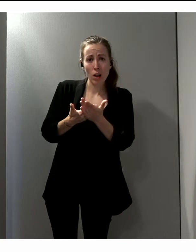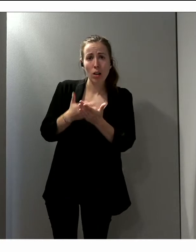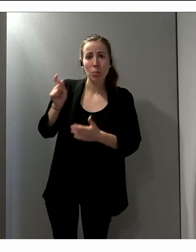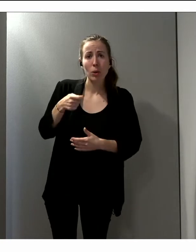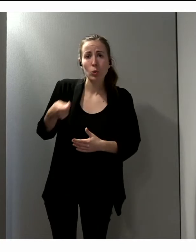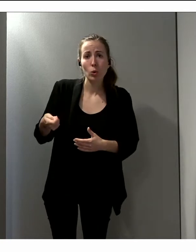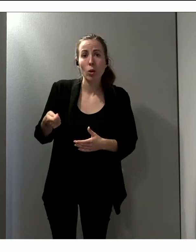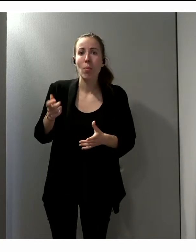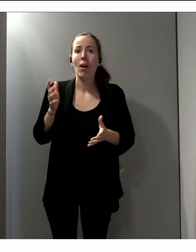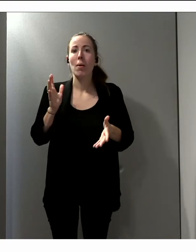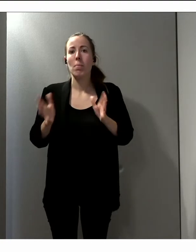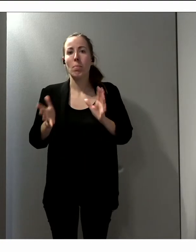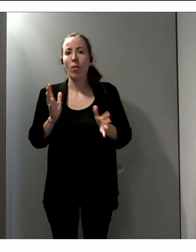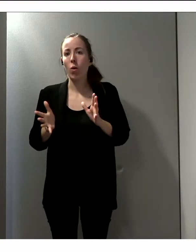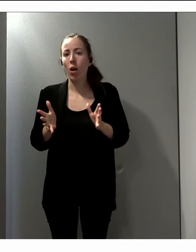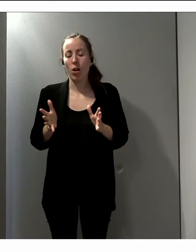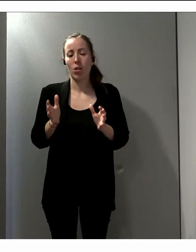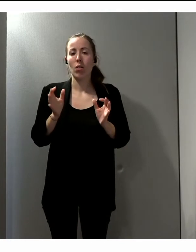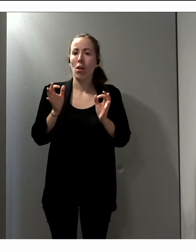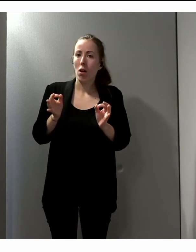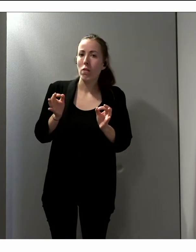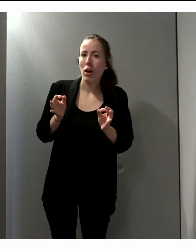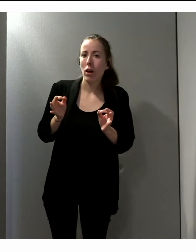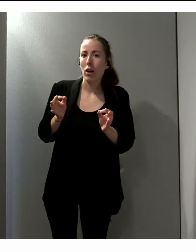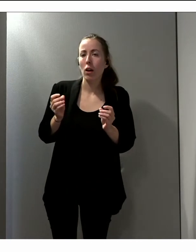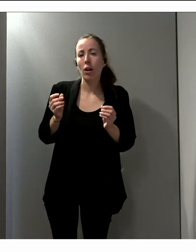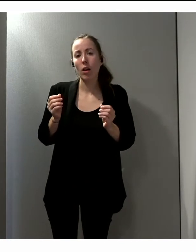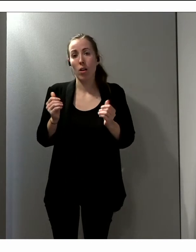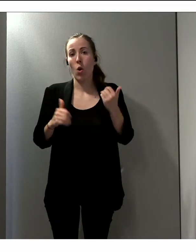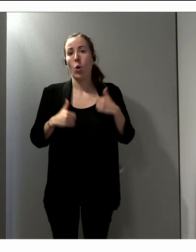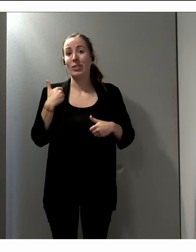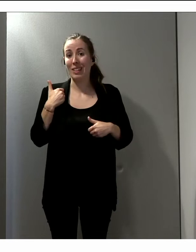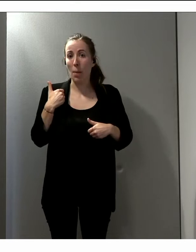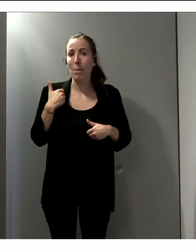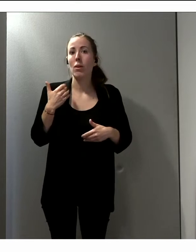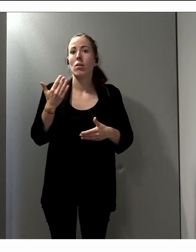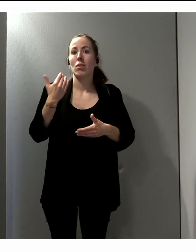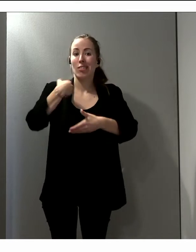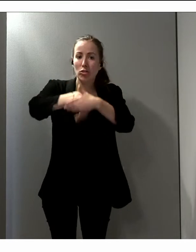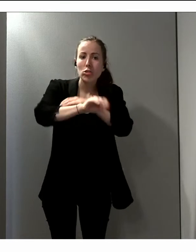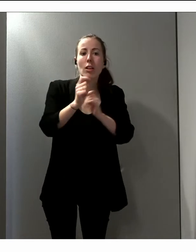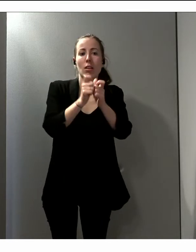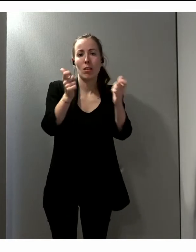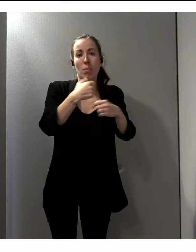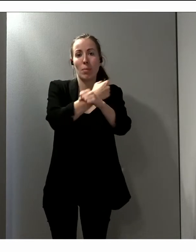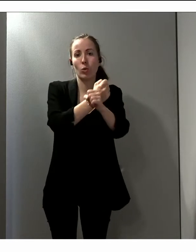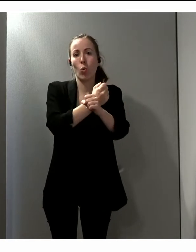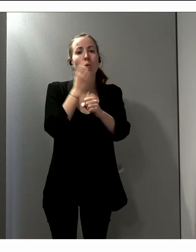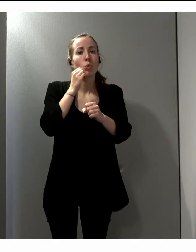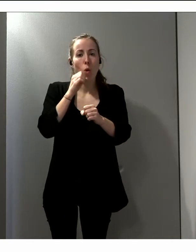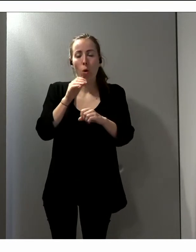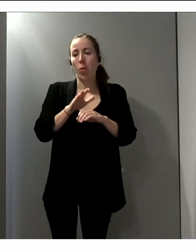tendance à mettre un petit peu sous le tapis la question du handicap en détention.